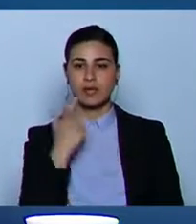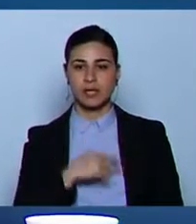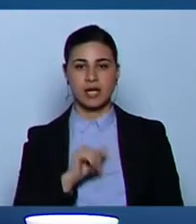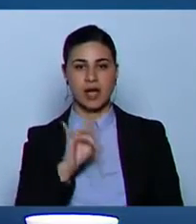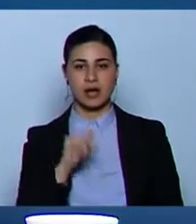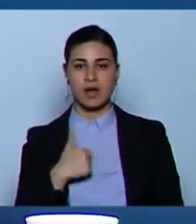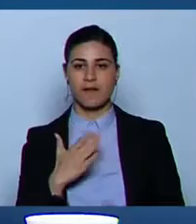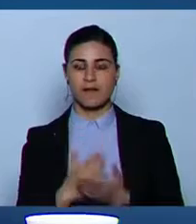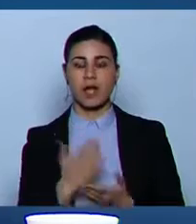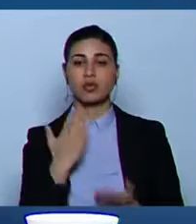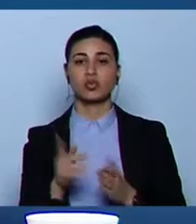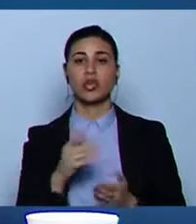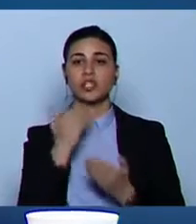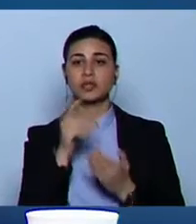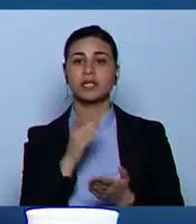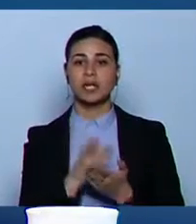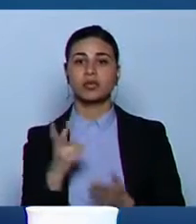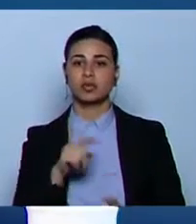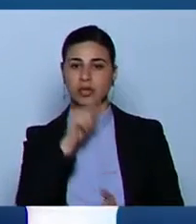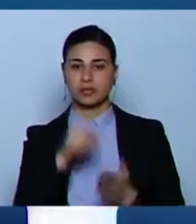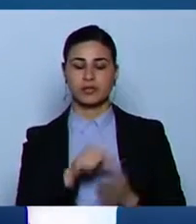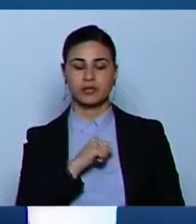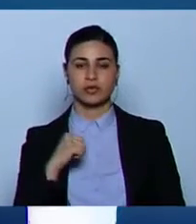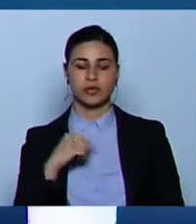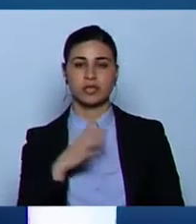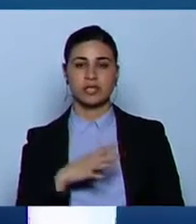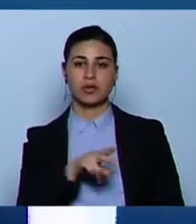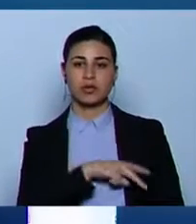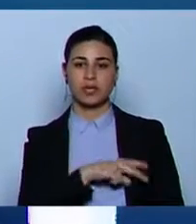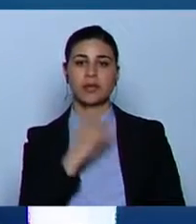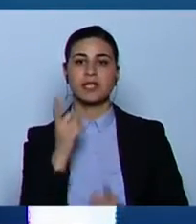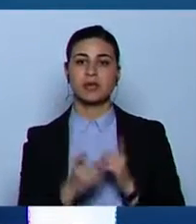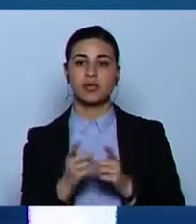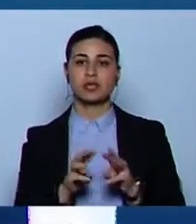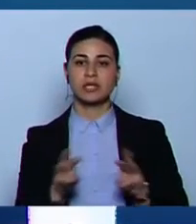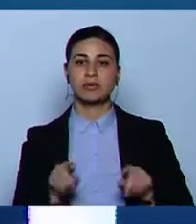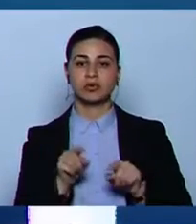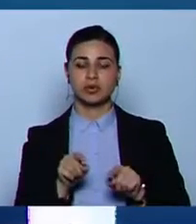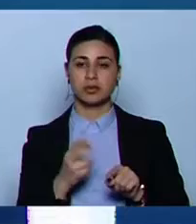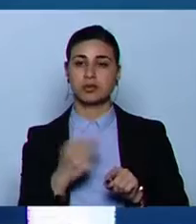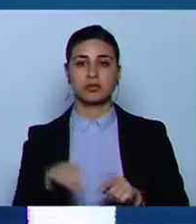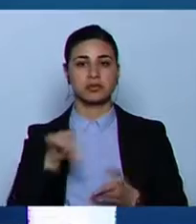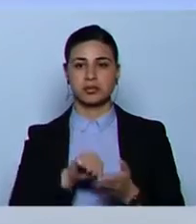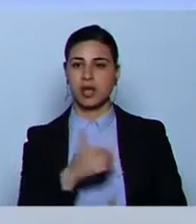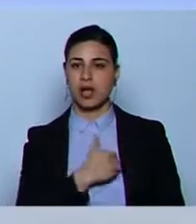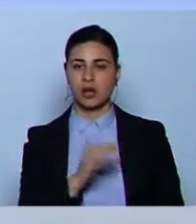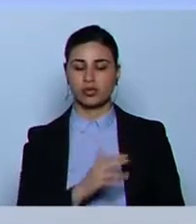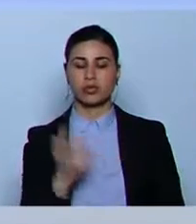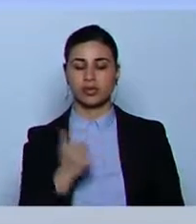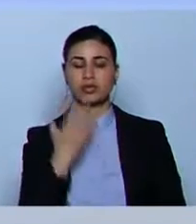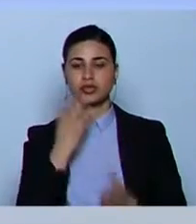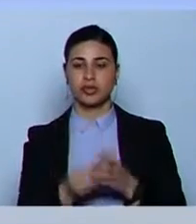მიმართ თუ რაიმე შეკითხვებია უნდა დაისვა საქართველოს პარლამენტსა და ინფრასტრუქტურის სამინისტროს. ჩვენ ამ ჯგუფის მათ არის ურვეს დღევანდელი ჩვენ ამ